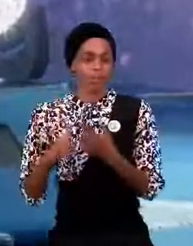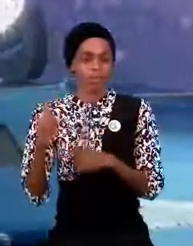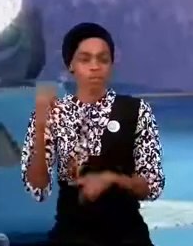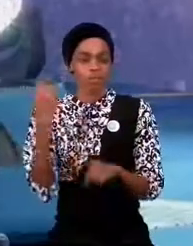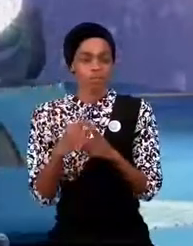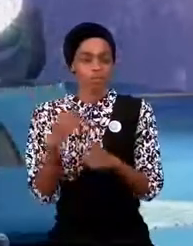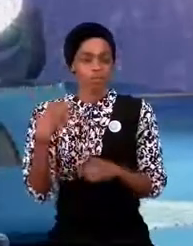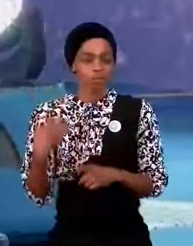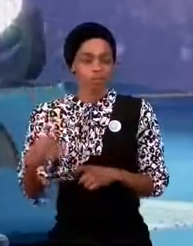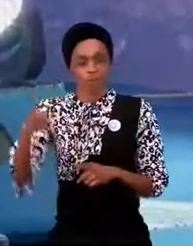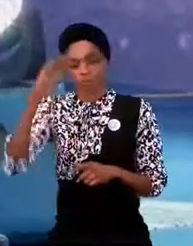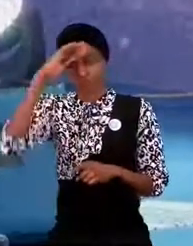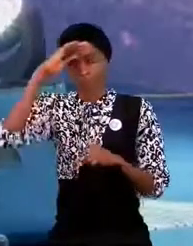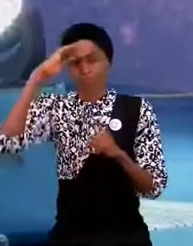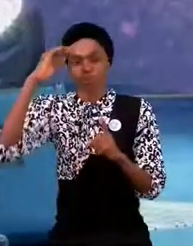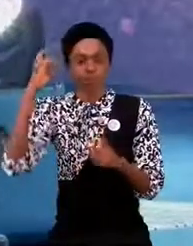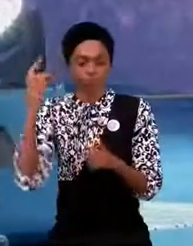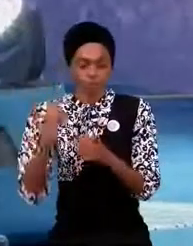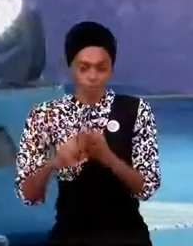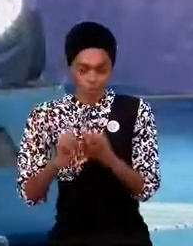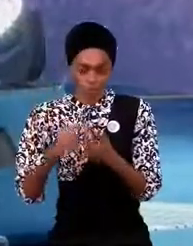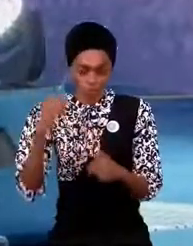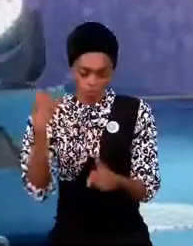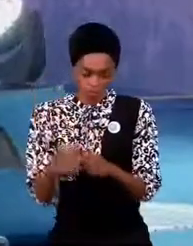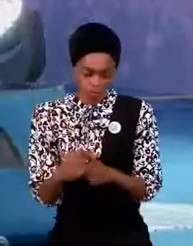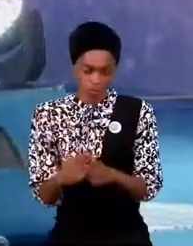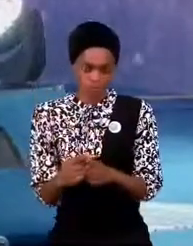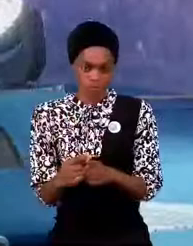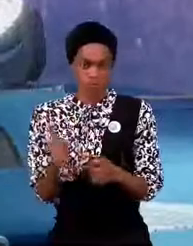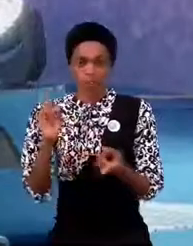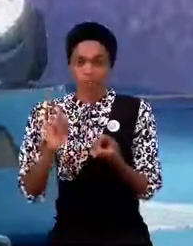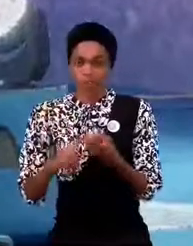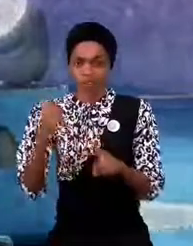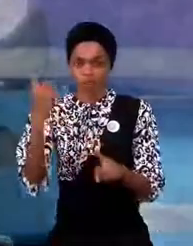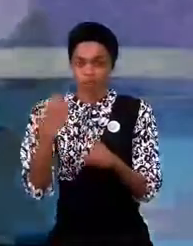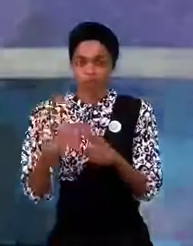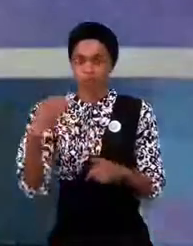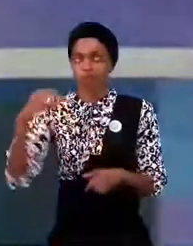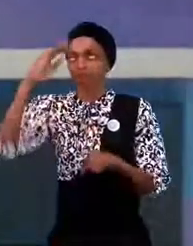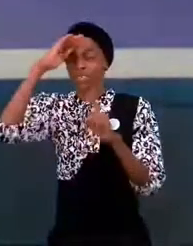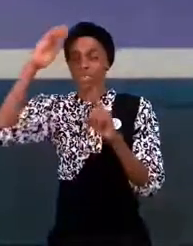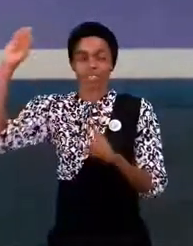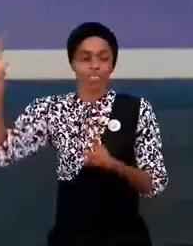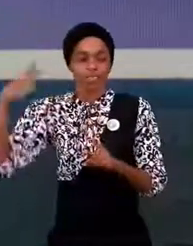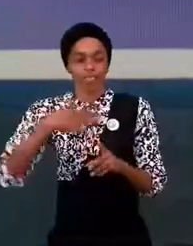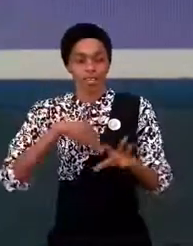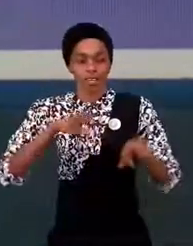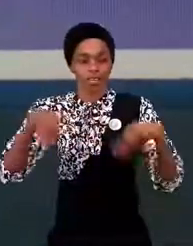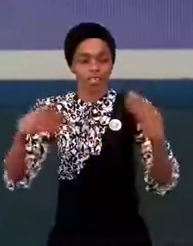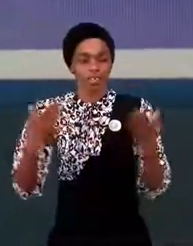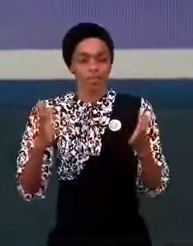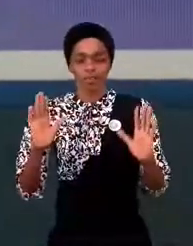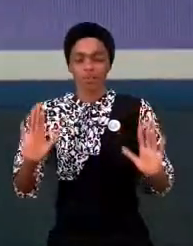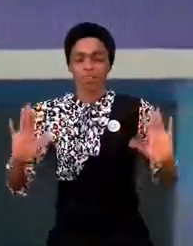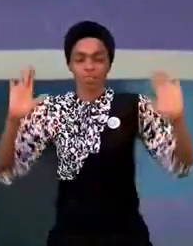de sa grâce, et permettait qu'il se fît par leurs mains des prodiges et des miracles,